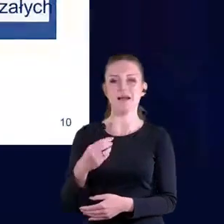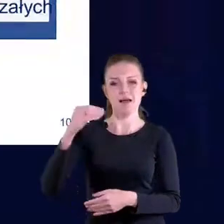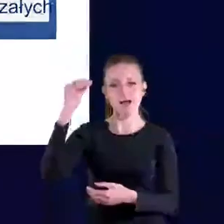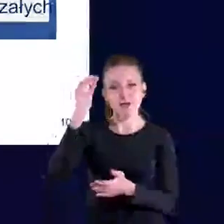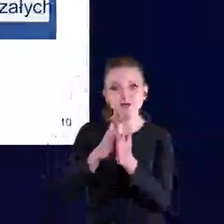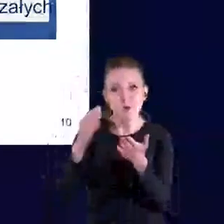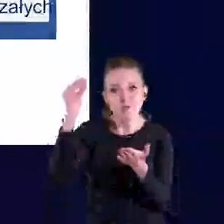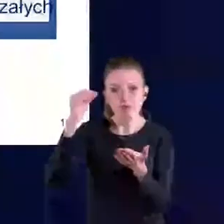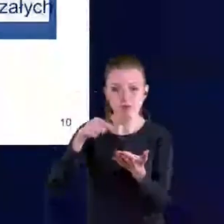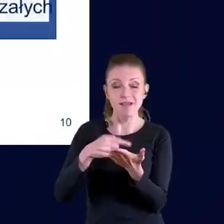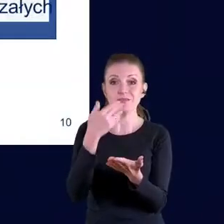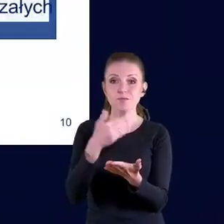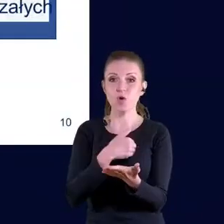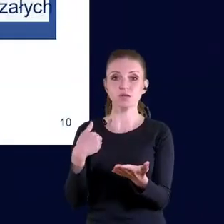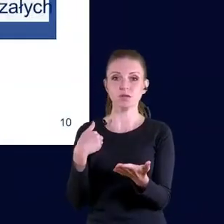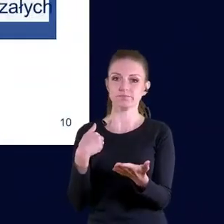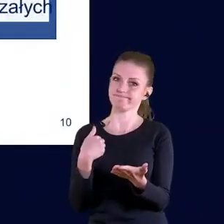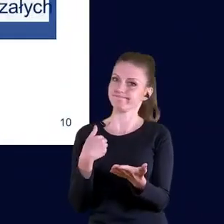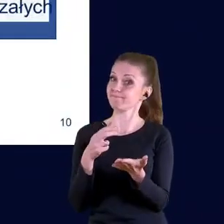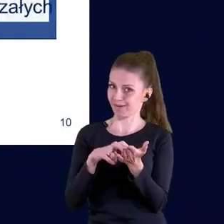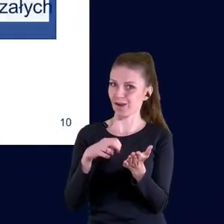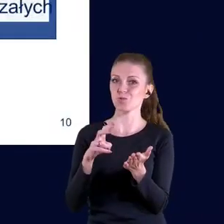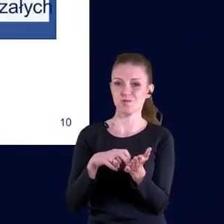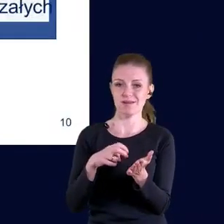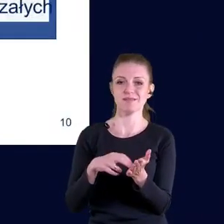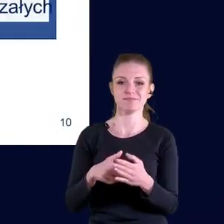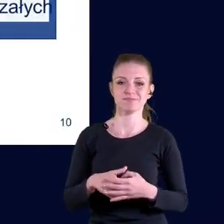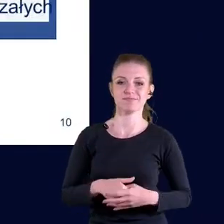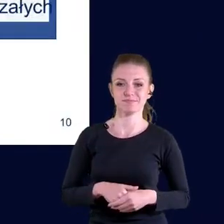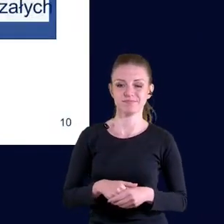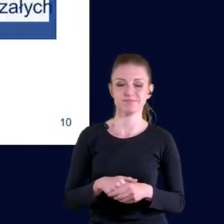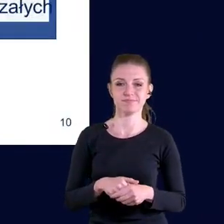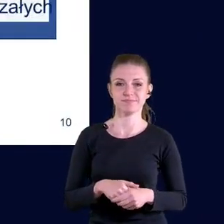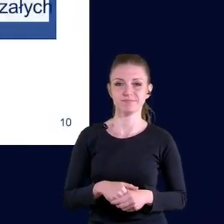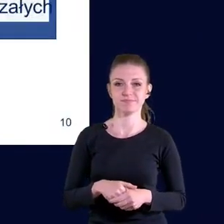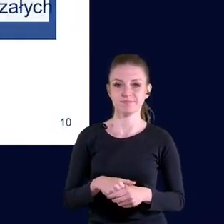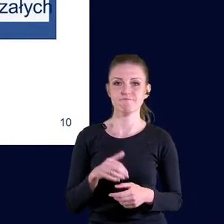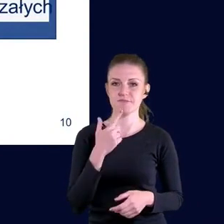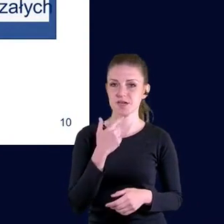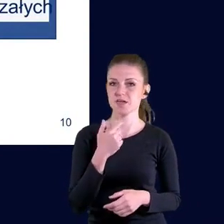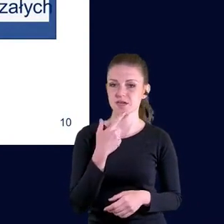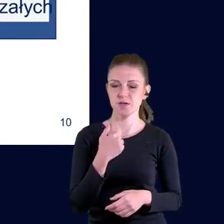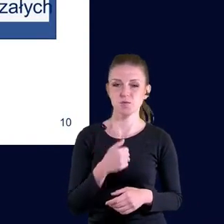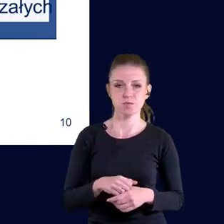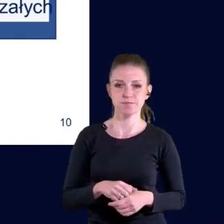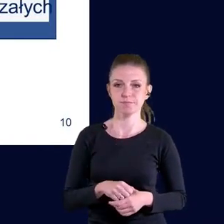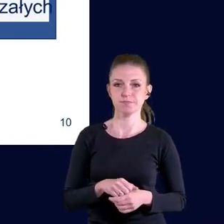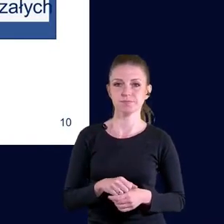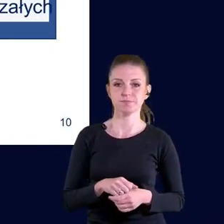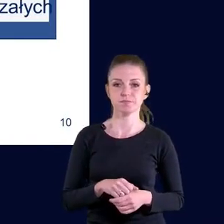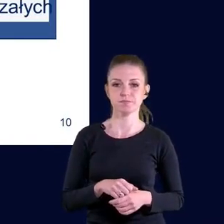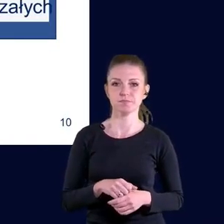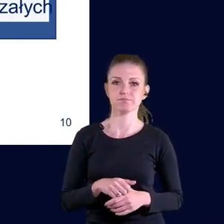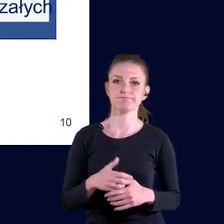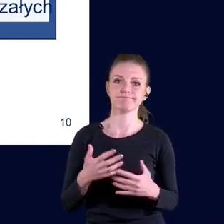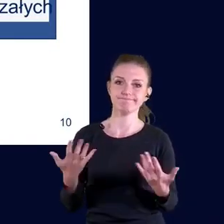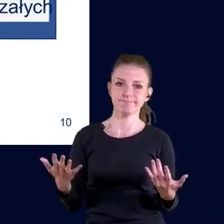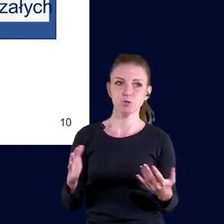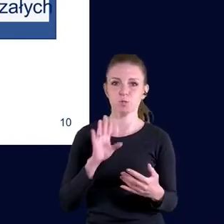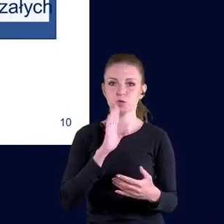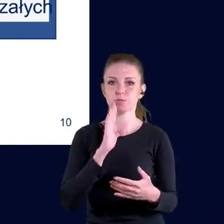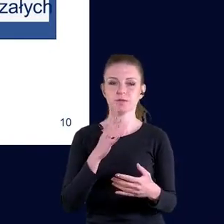polskim i to nie tylko utrudnia dostęp to nie tylko tworzę bariery